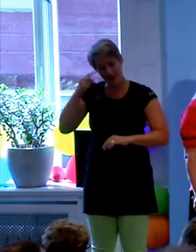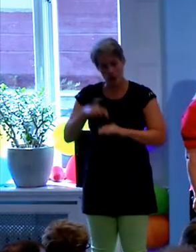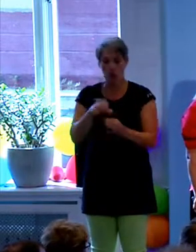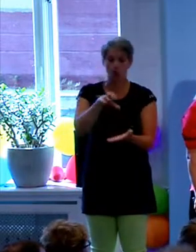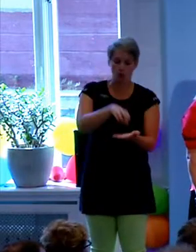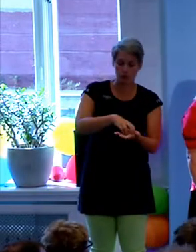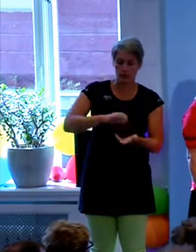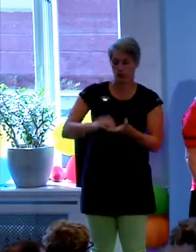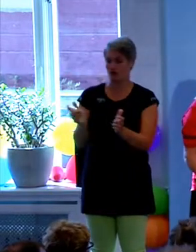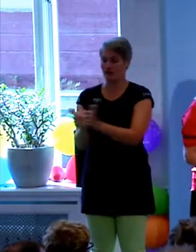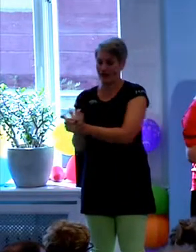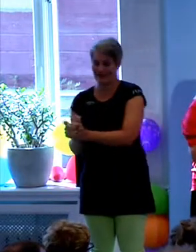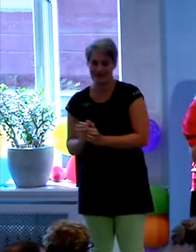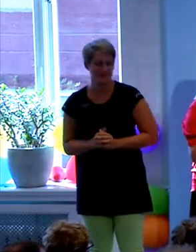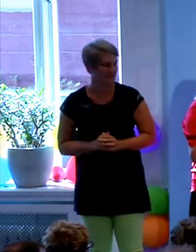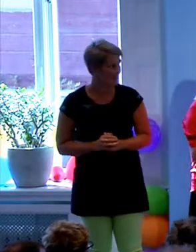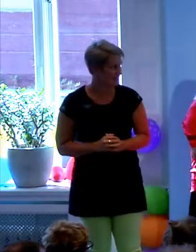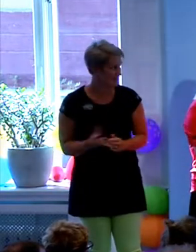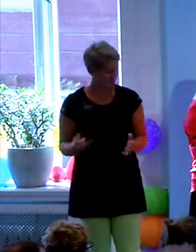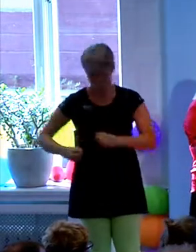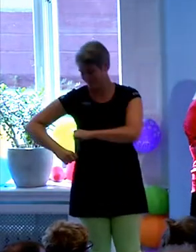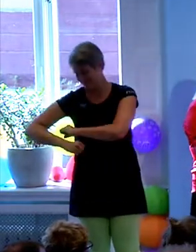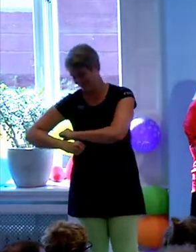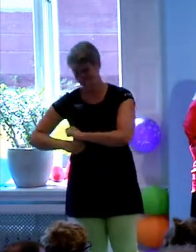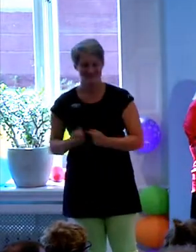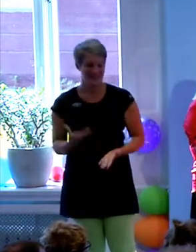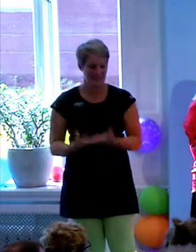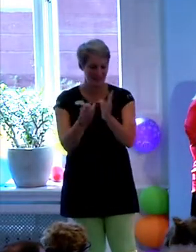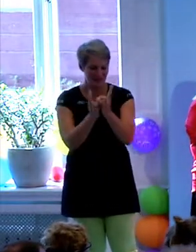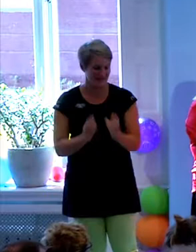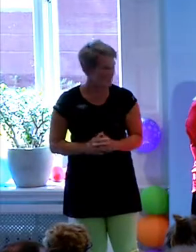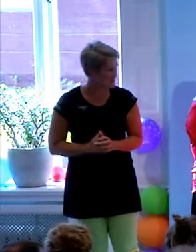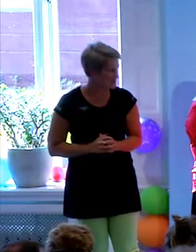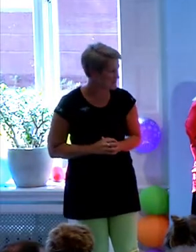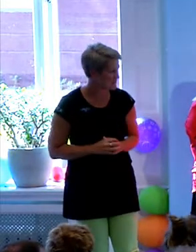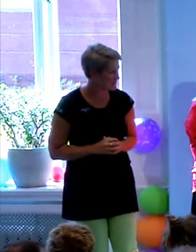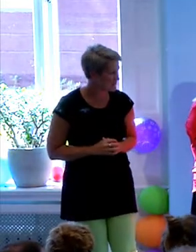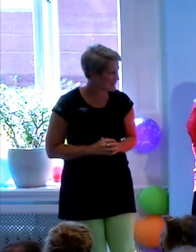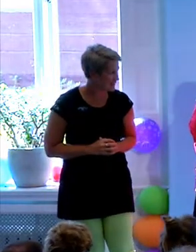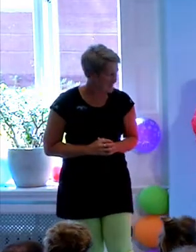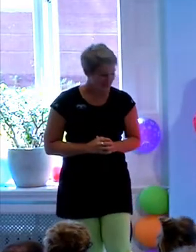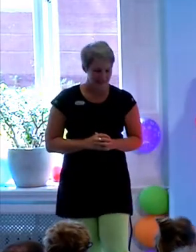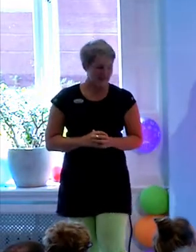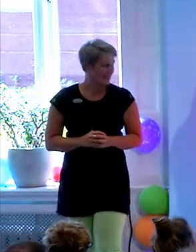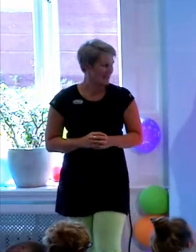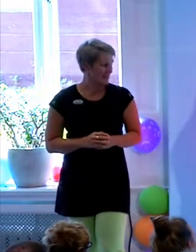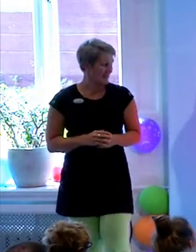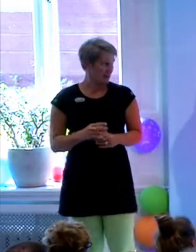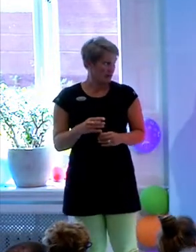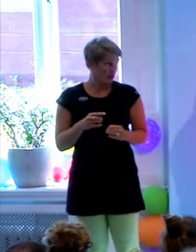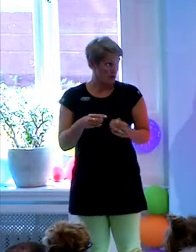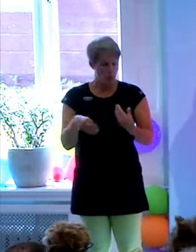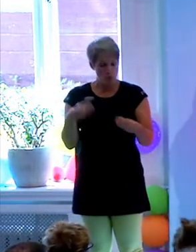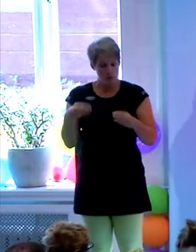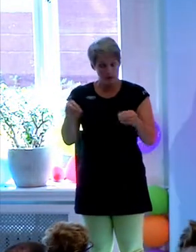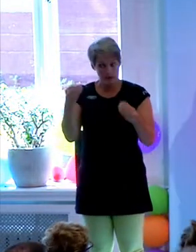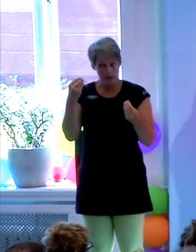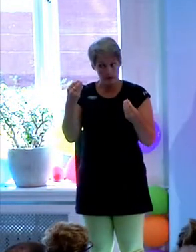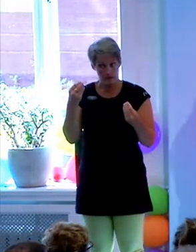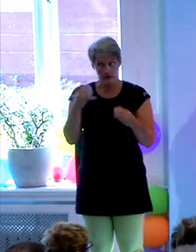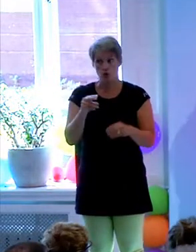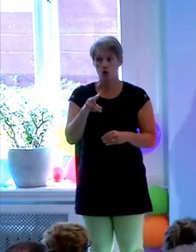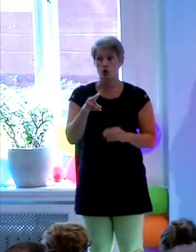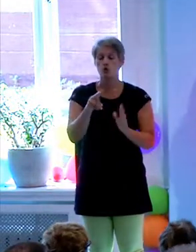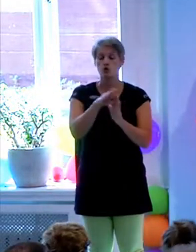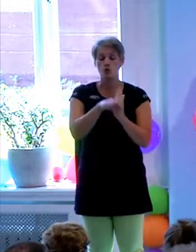och föreningarna, tycker jag. Ja, men då gör vi det. Ja, det är bra. Charlotte Ovefelt, jag vet att ni har tagit fram ett utbildningsmaterial som heter